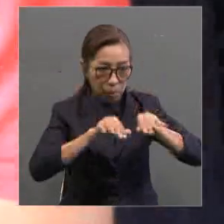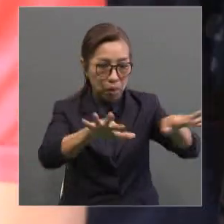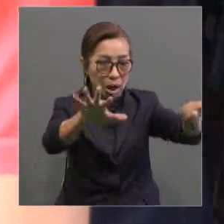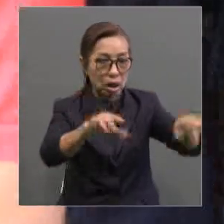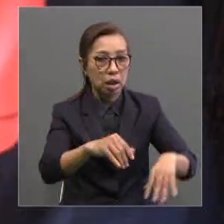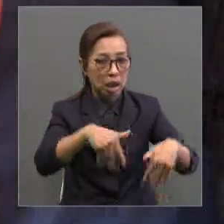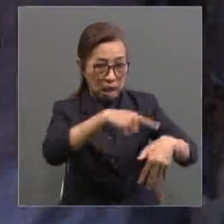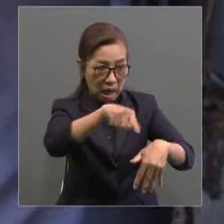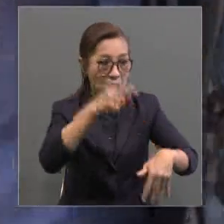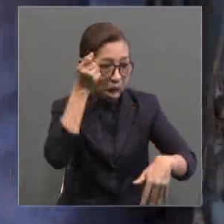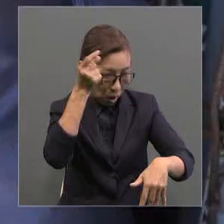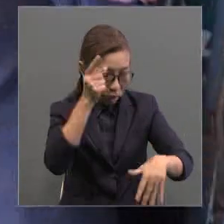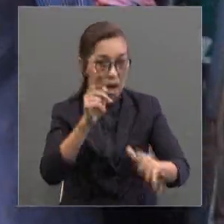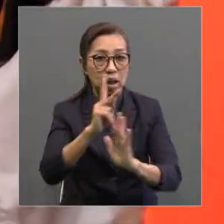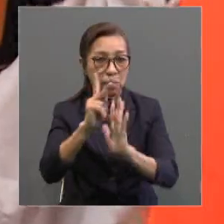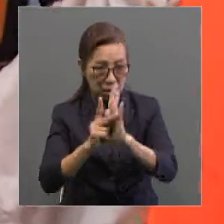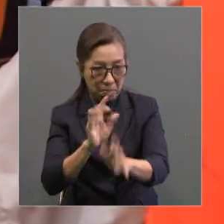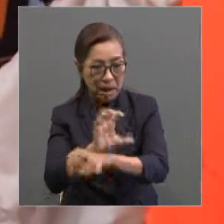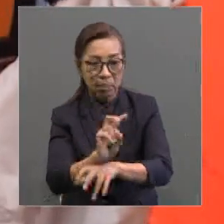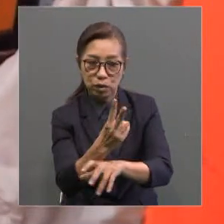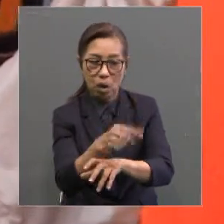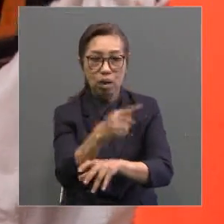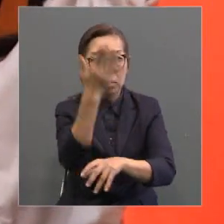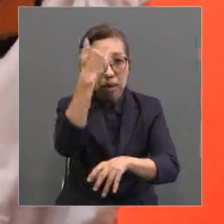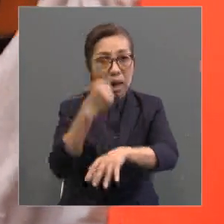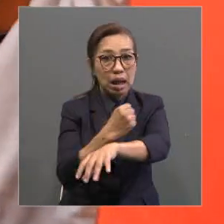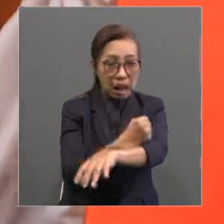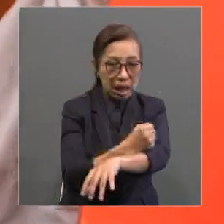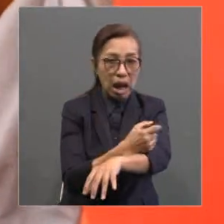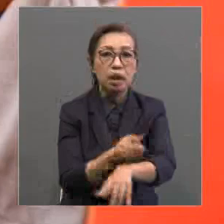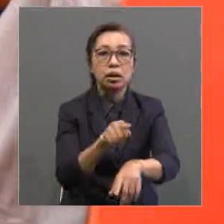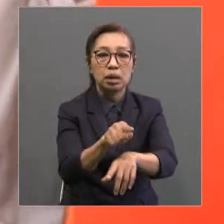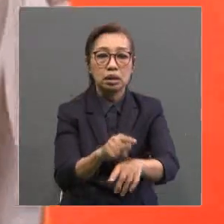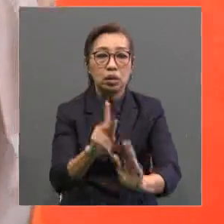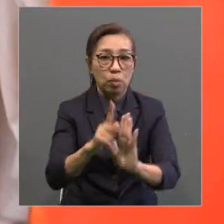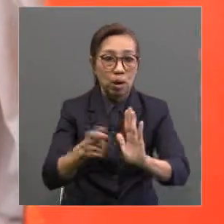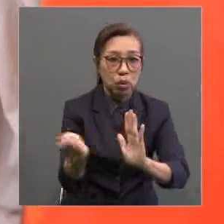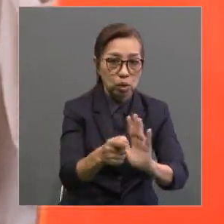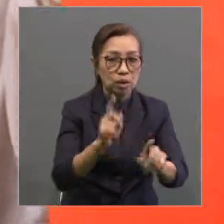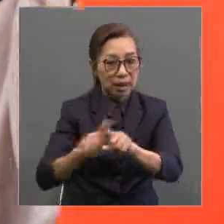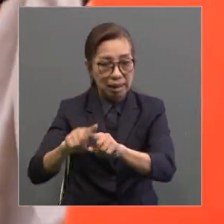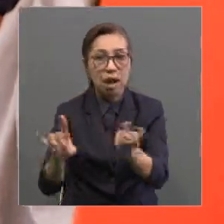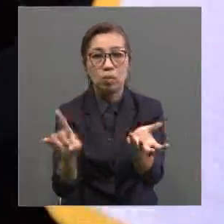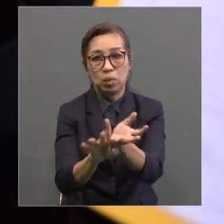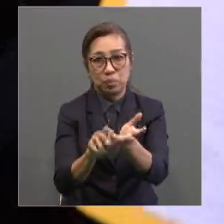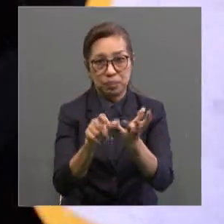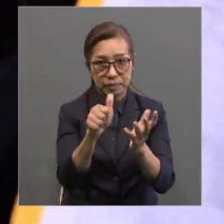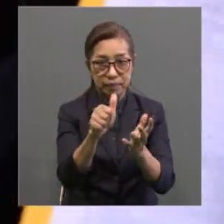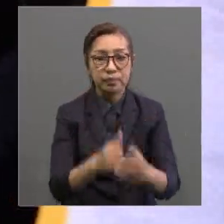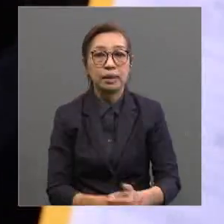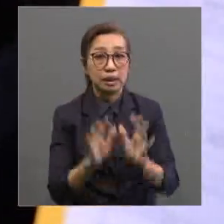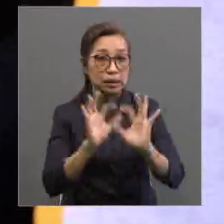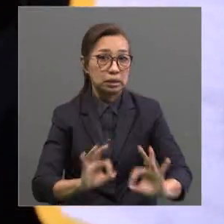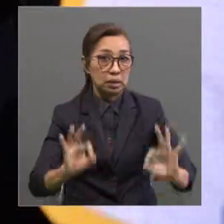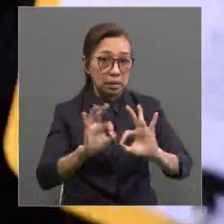จและการบังคับใช้กฎหมายเพื่อให้การตรวจแรงงานและการดำเนินคดีในงานประมงทะเลเป็นไปอย่างมีประสิทธิภาพโดยเฉพ